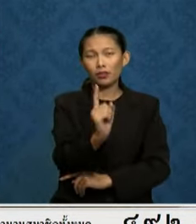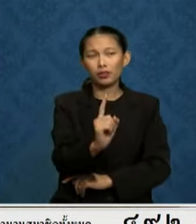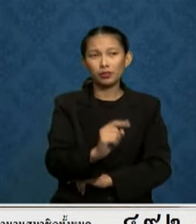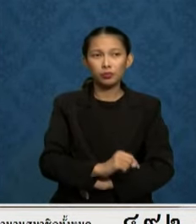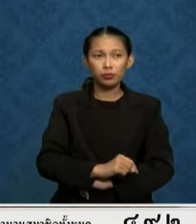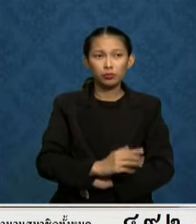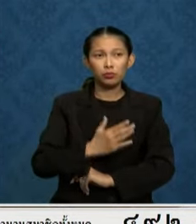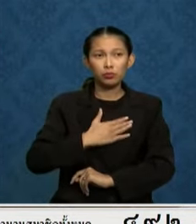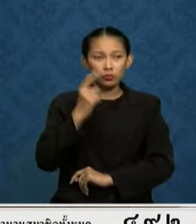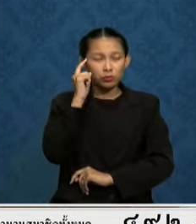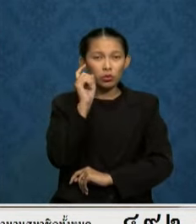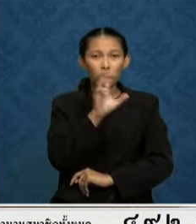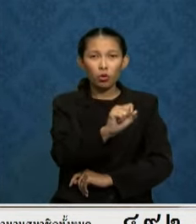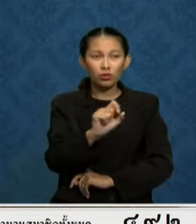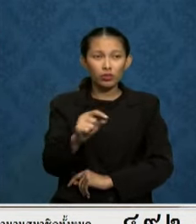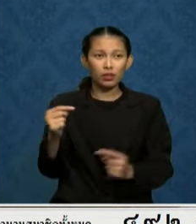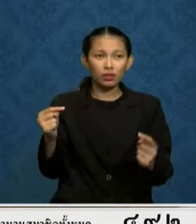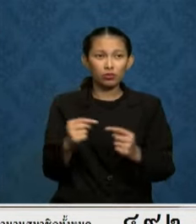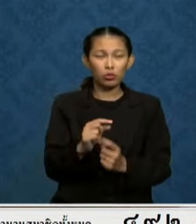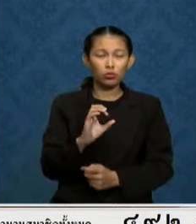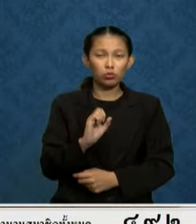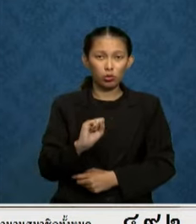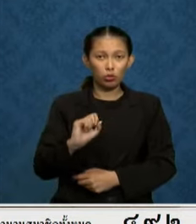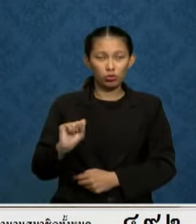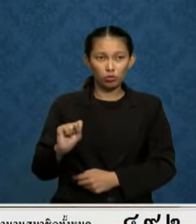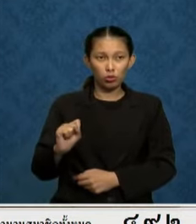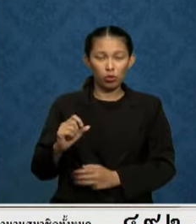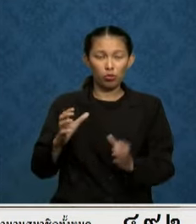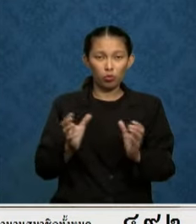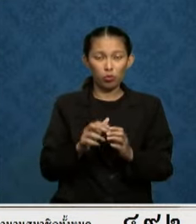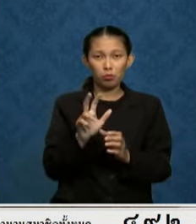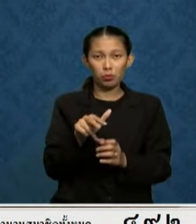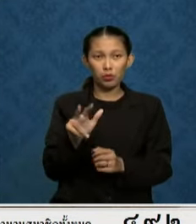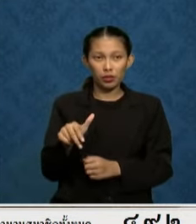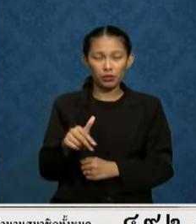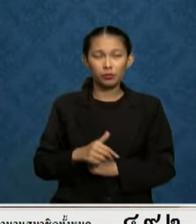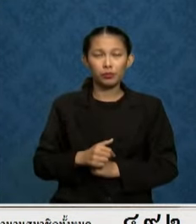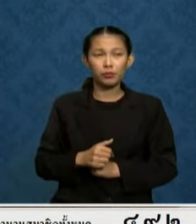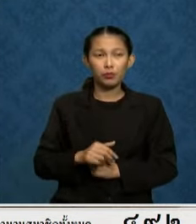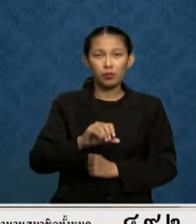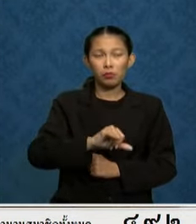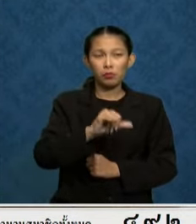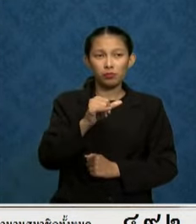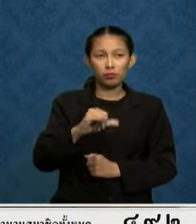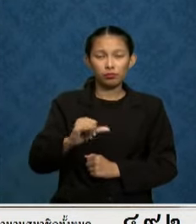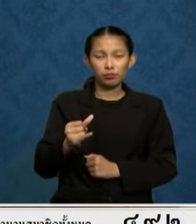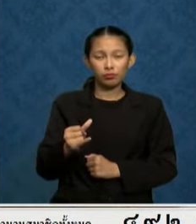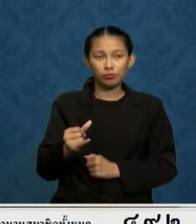ครั ผมมีข้อสังเกตในฐานะทเป็สมาชิษภาพูแนลศดอน พักเพื่อไทยอาจจะไม่ได้